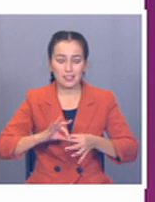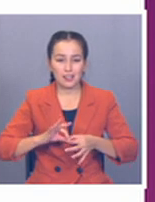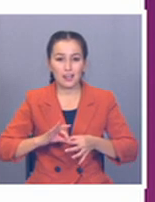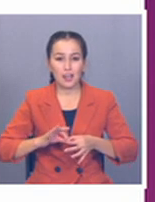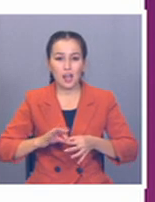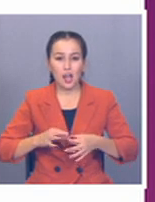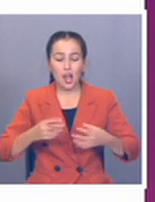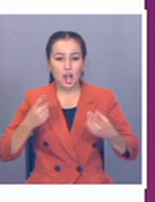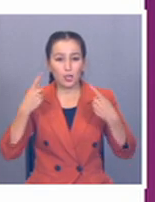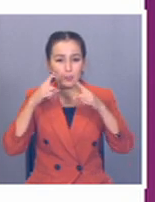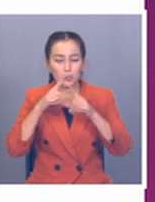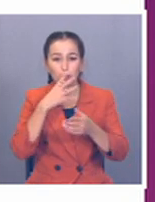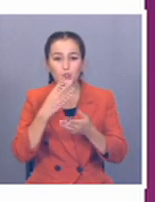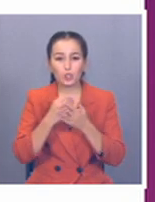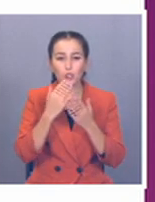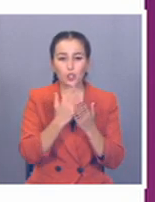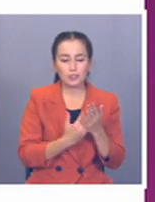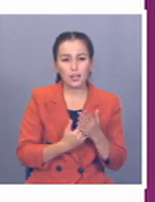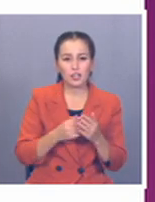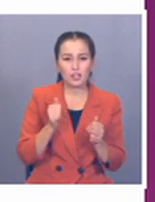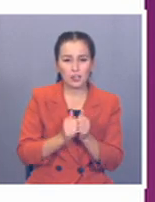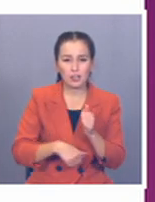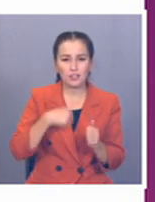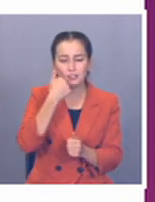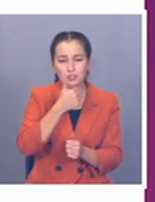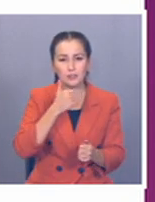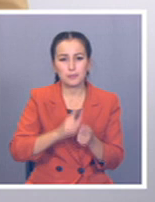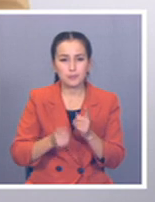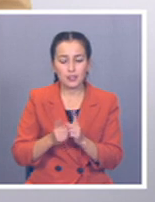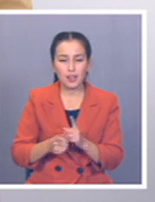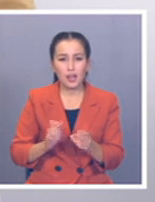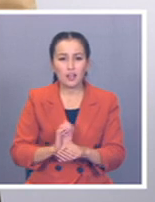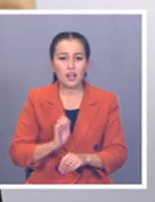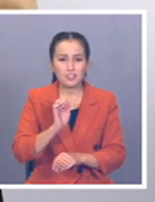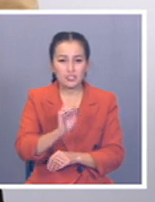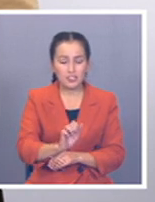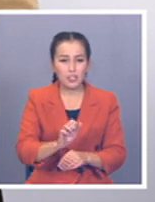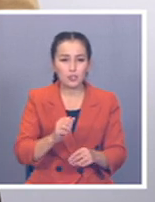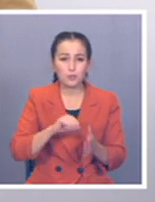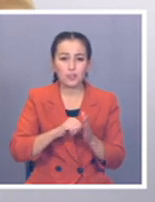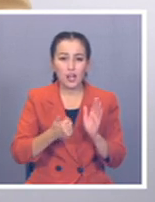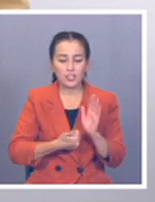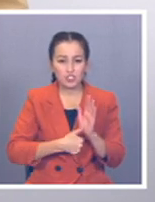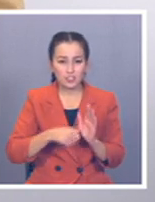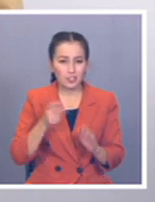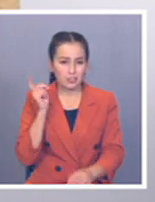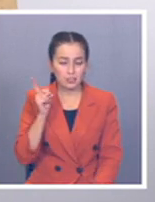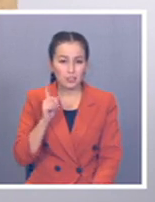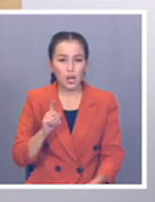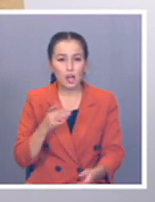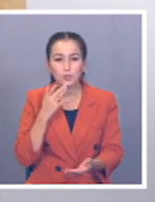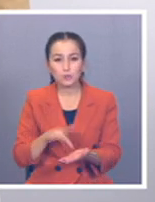Коммуникация құралдары ғасырлар бойы дамып келе жатыр. Мысалы, газет 16-шы ғасырда, журнал 17-шы